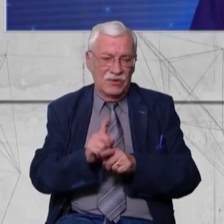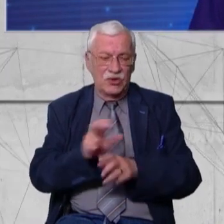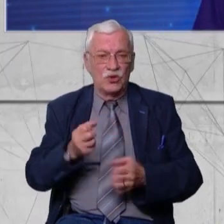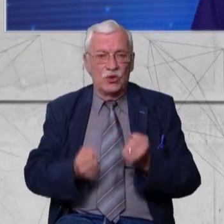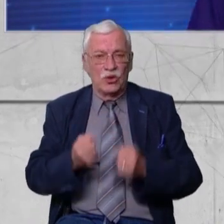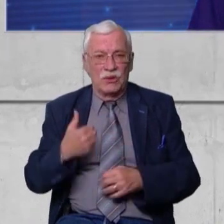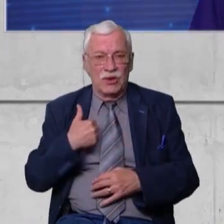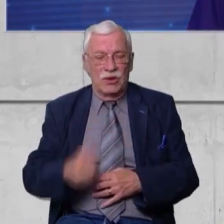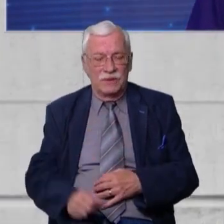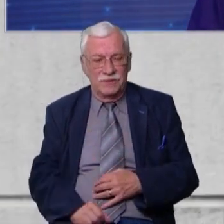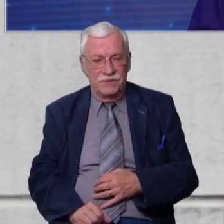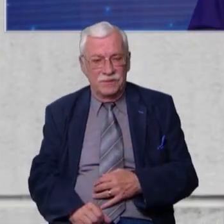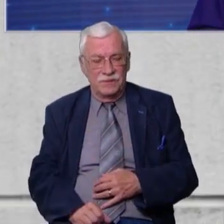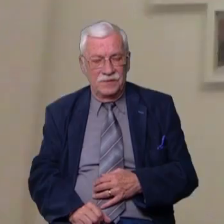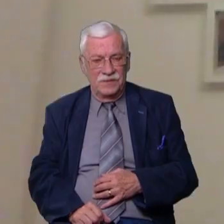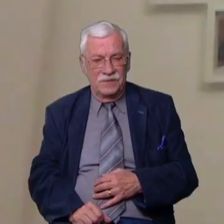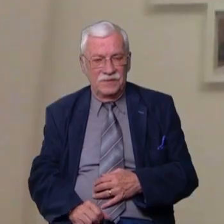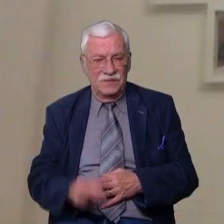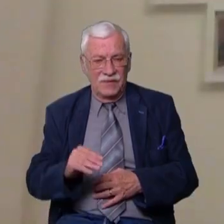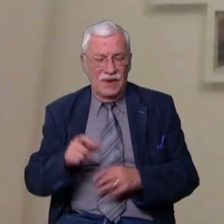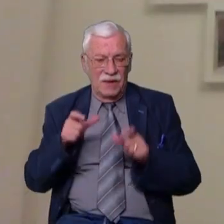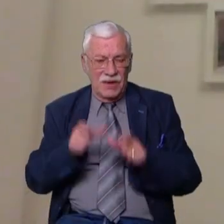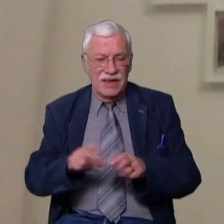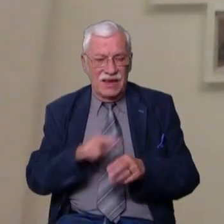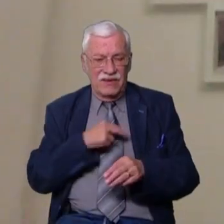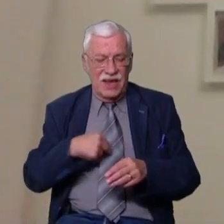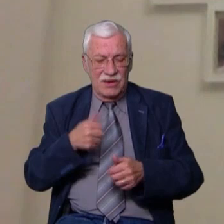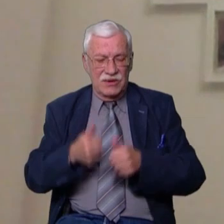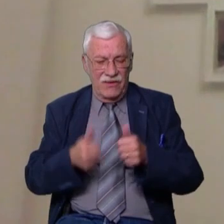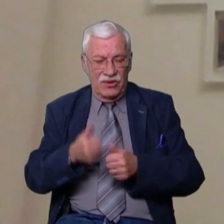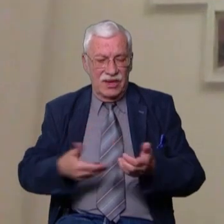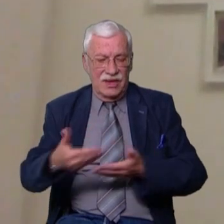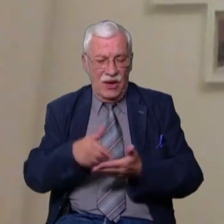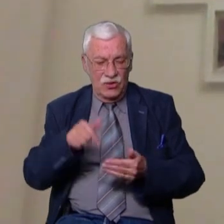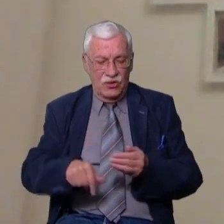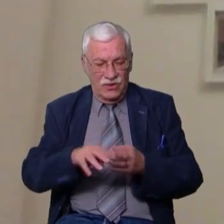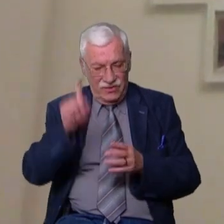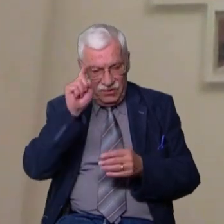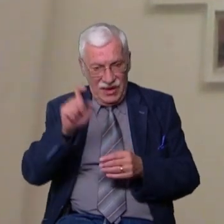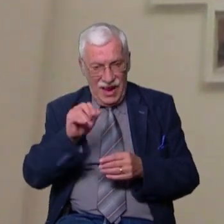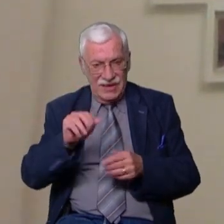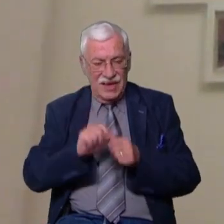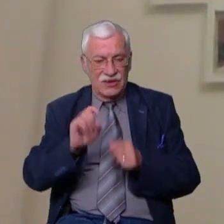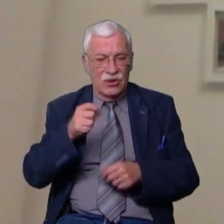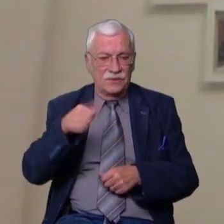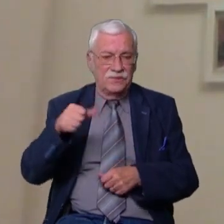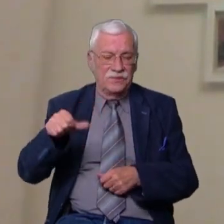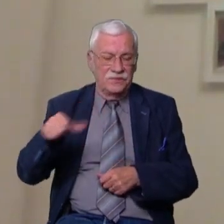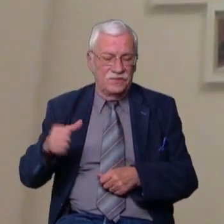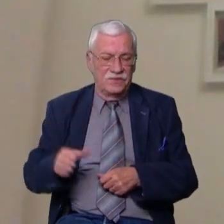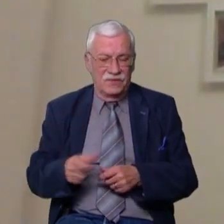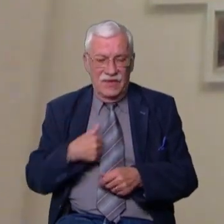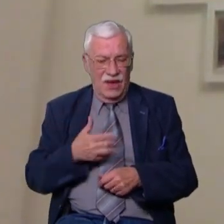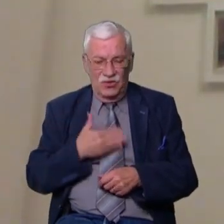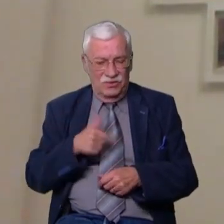trudniej? Nie no, presja w naszym zawodzie grając w Bundeslidze jest co tydzień, więc presji na boisku